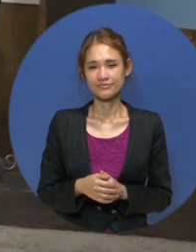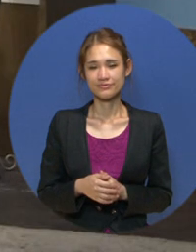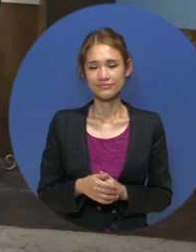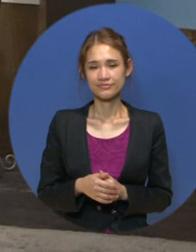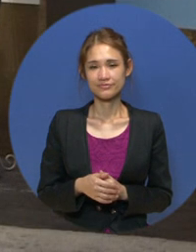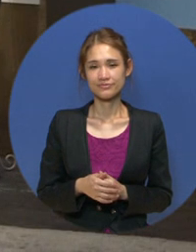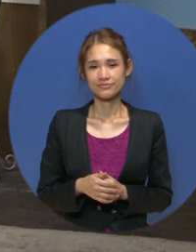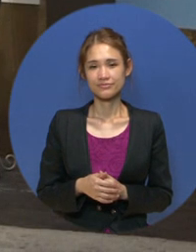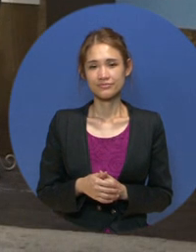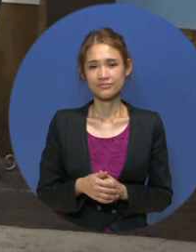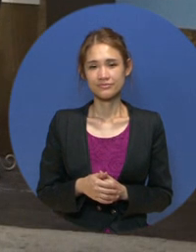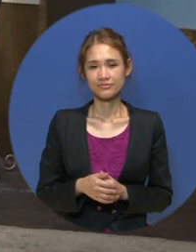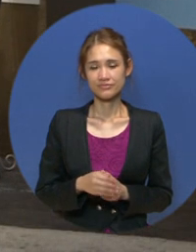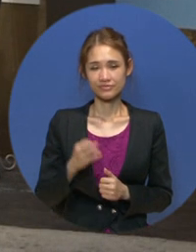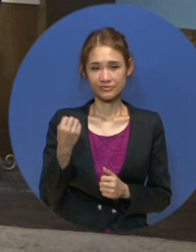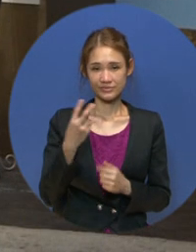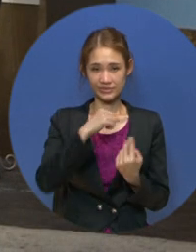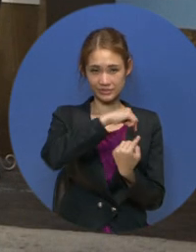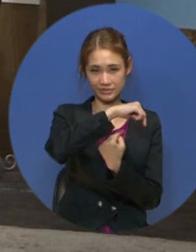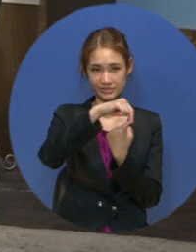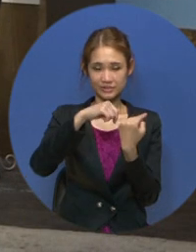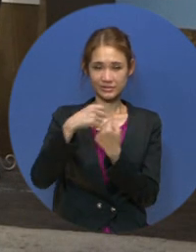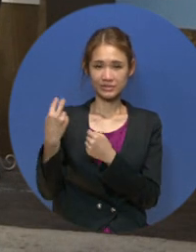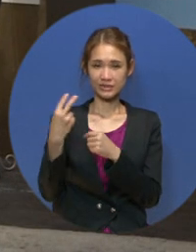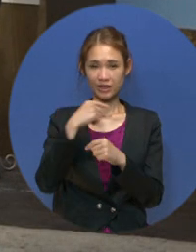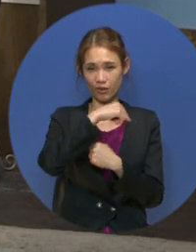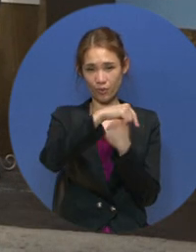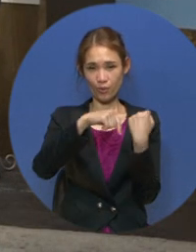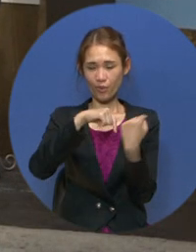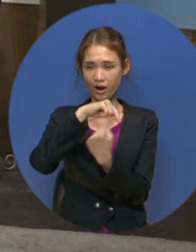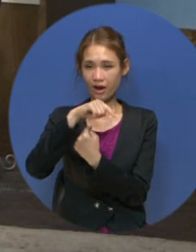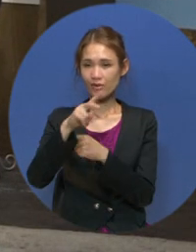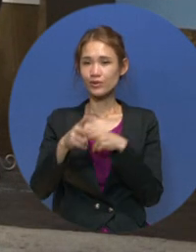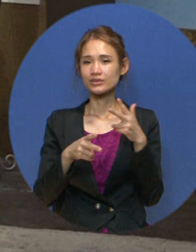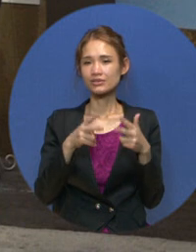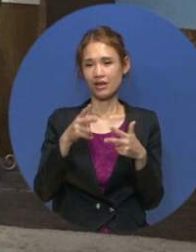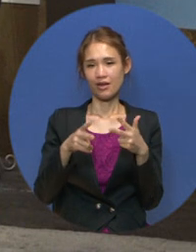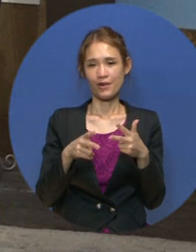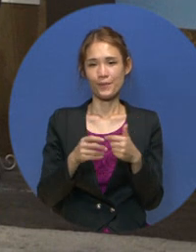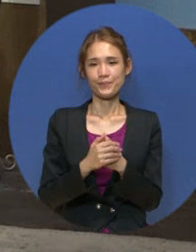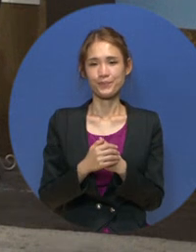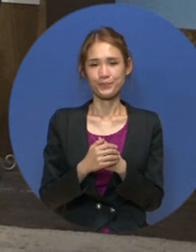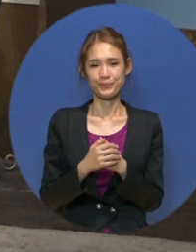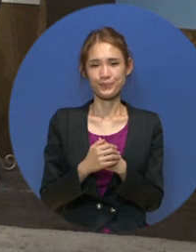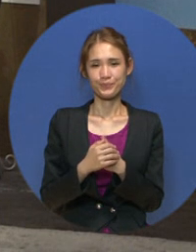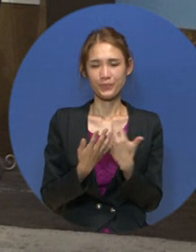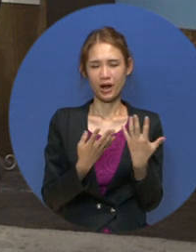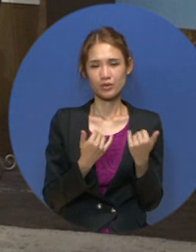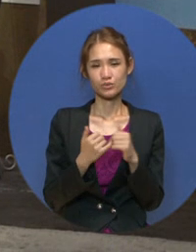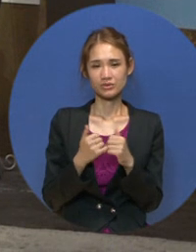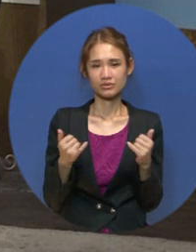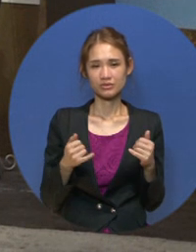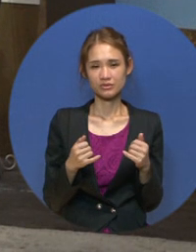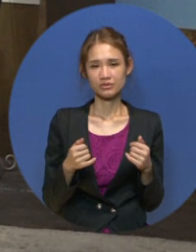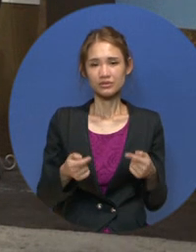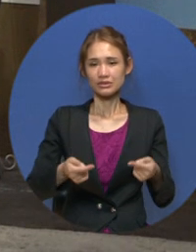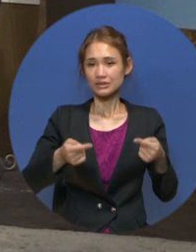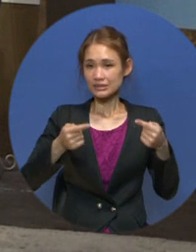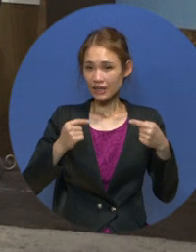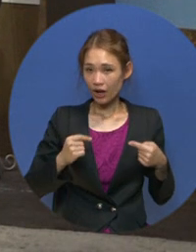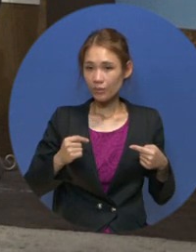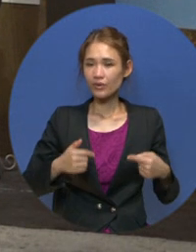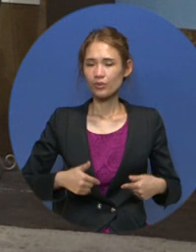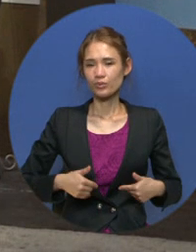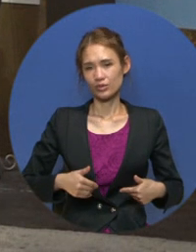그러니까 이 리사이클, 그러니까 재활용하는 사업이라는 것이 또 많은 분들의 참여를